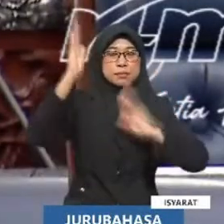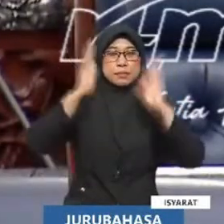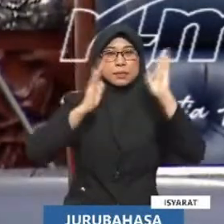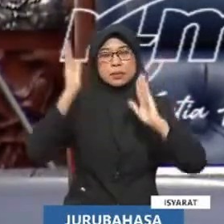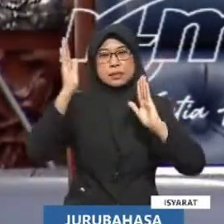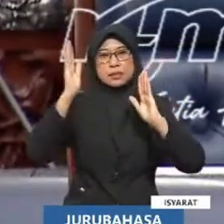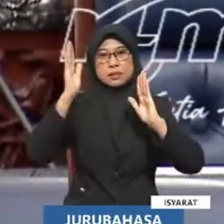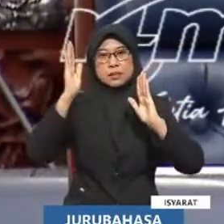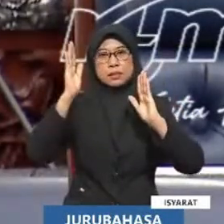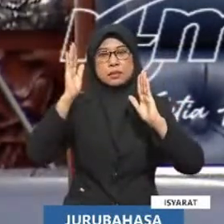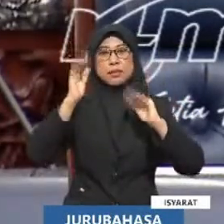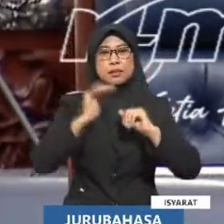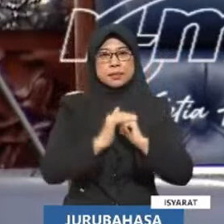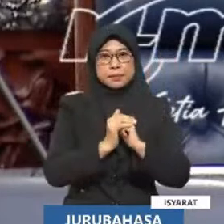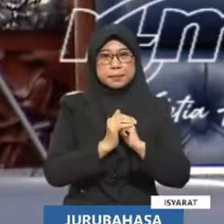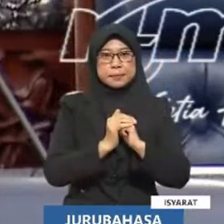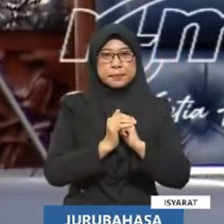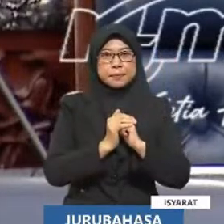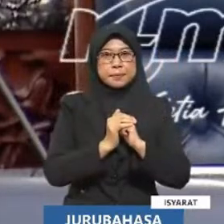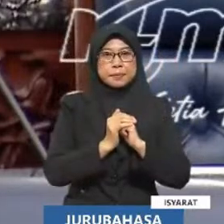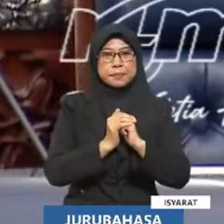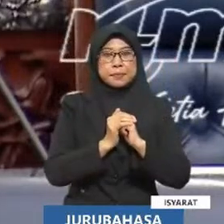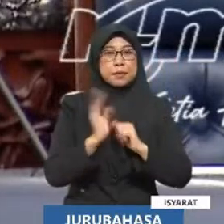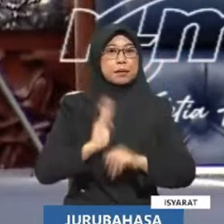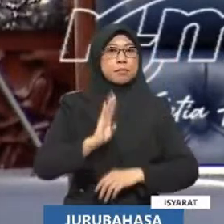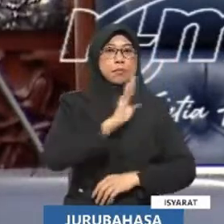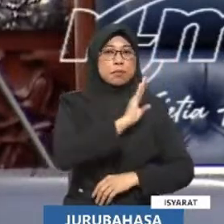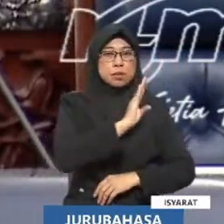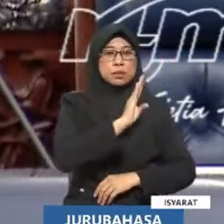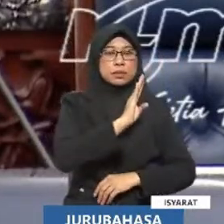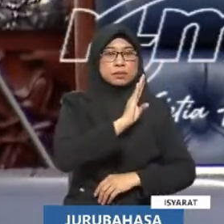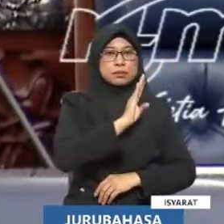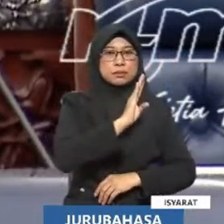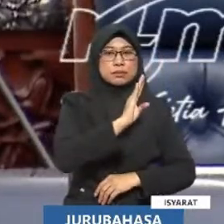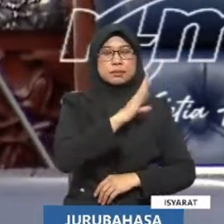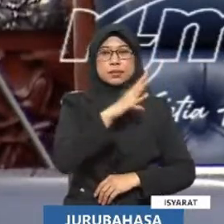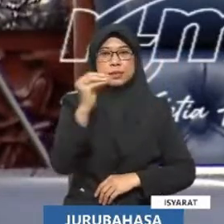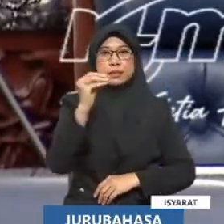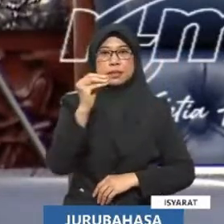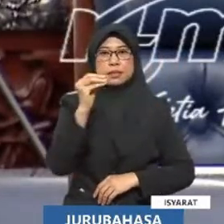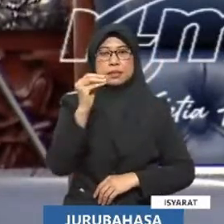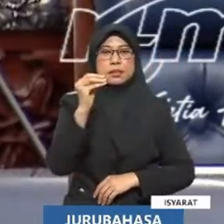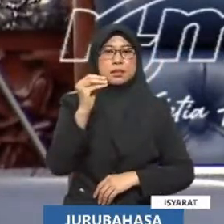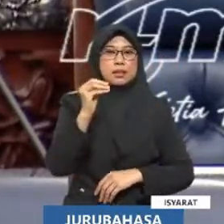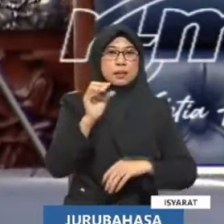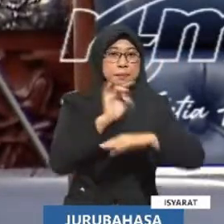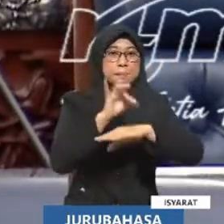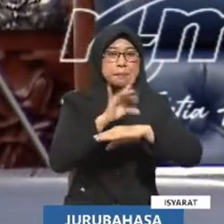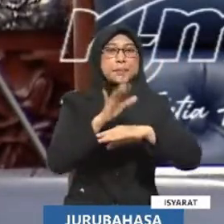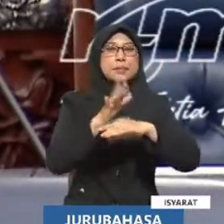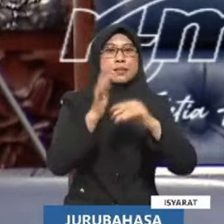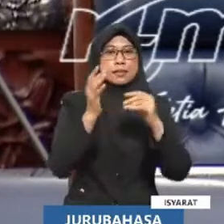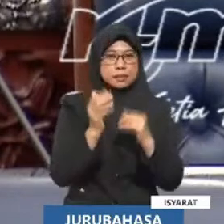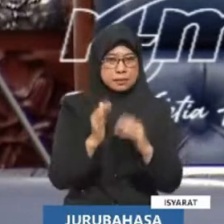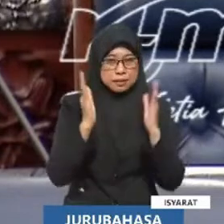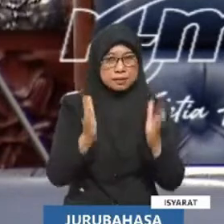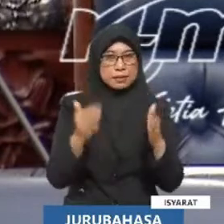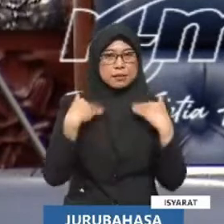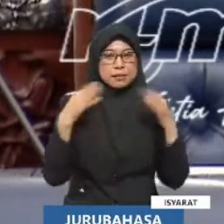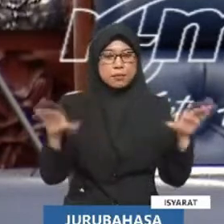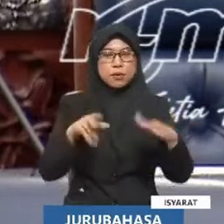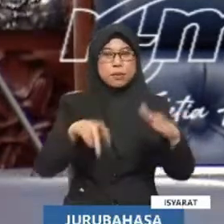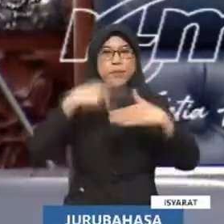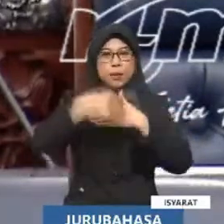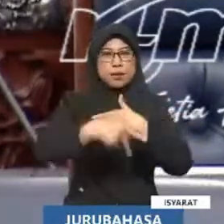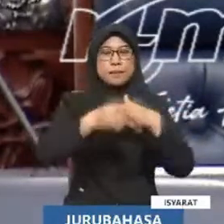Asus berhenti eh board klinis yang timbul Indah support nushair ada buat berapa